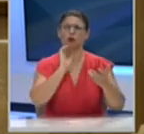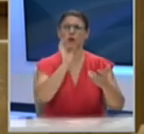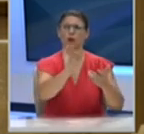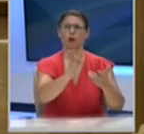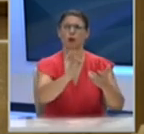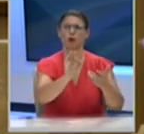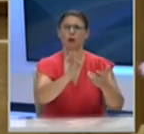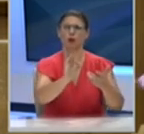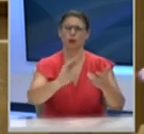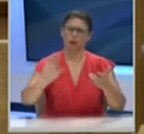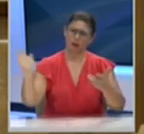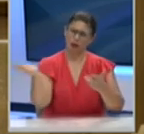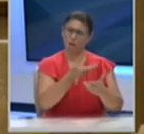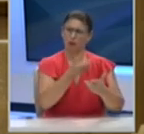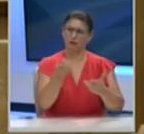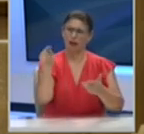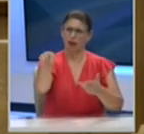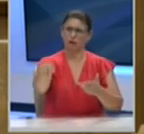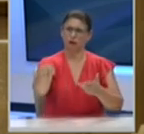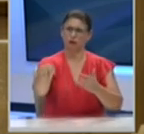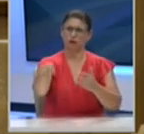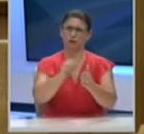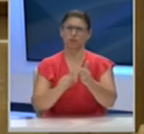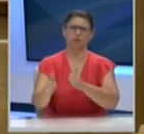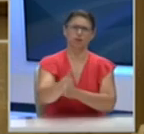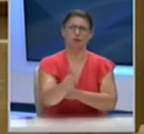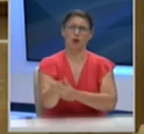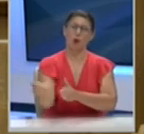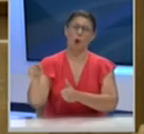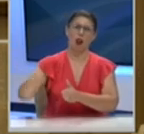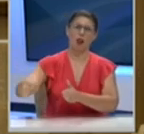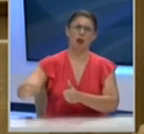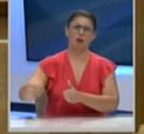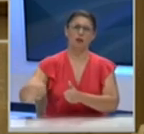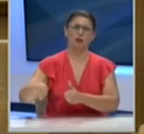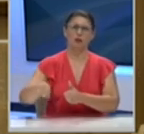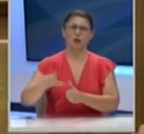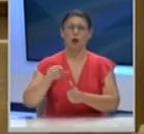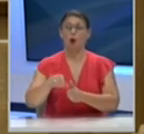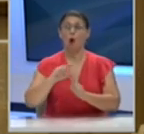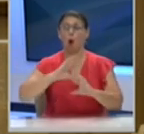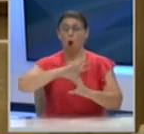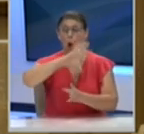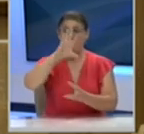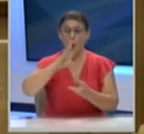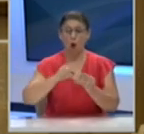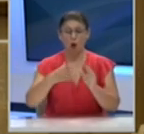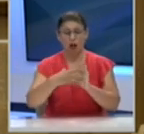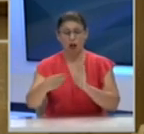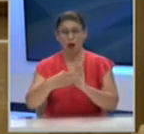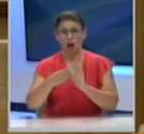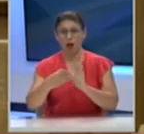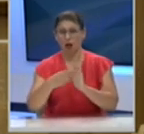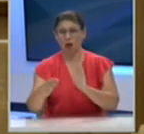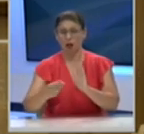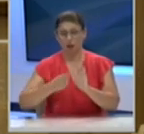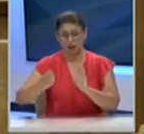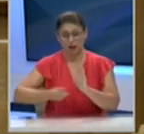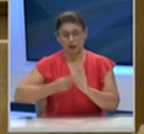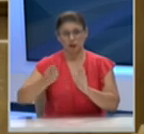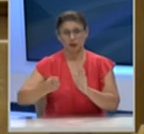να αποκεφαλιστεί ο ένας και να προαχθεί ο άλλος. Είναι όλα στην απομαγνητοφώνηση που έχει προσκομίσει